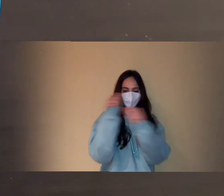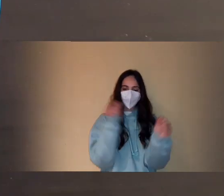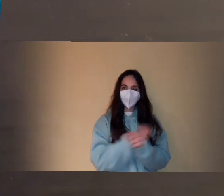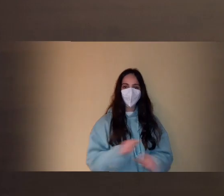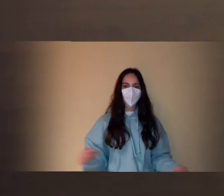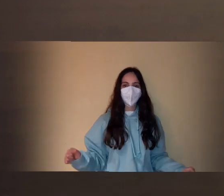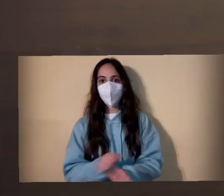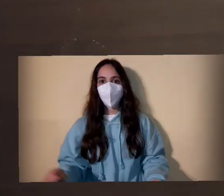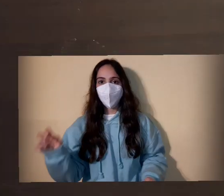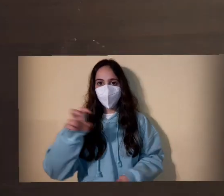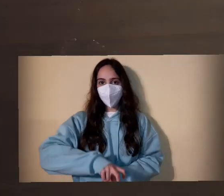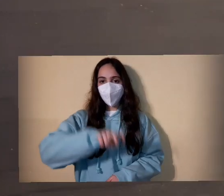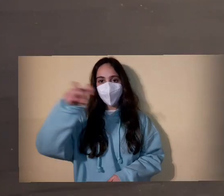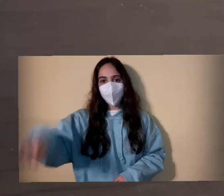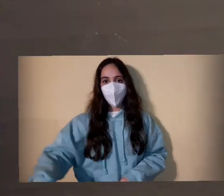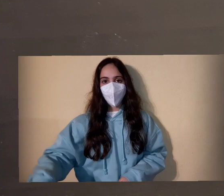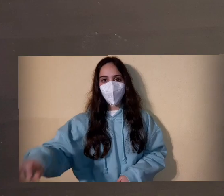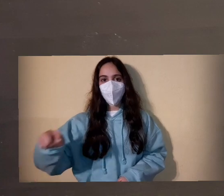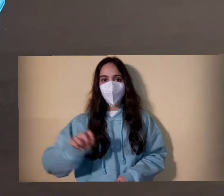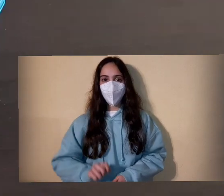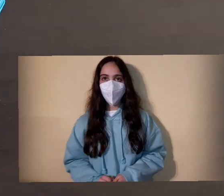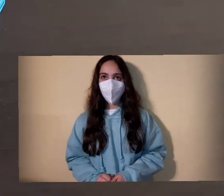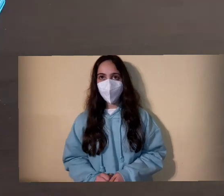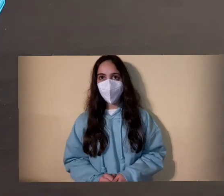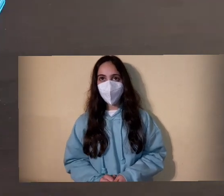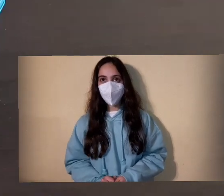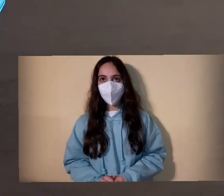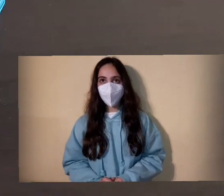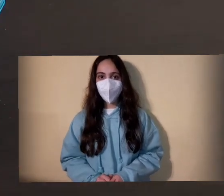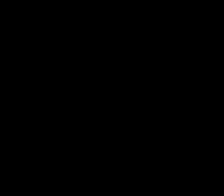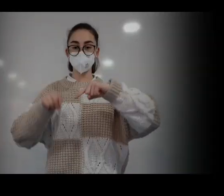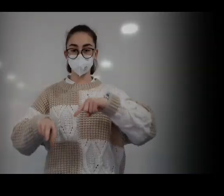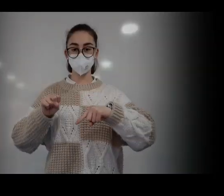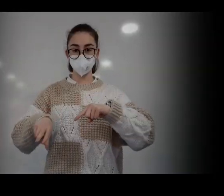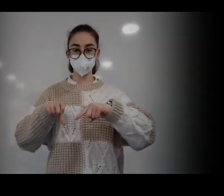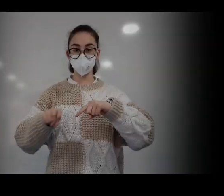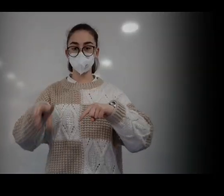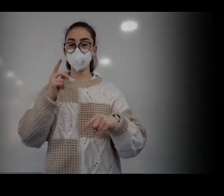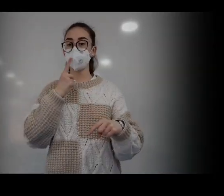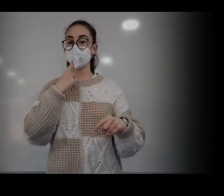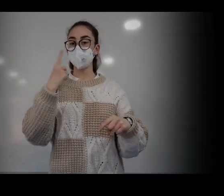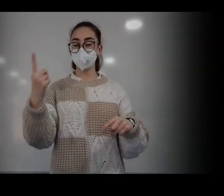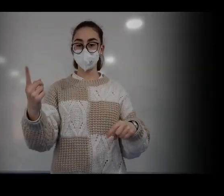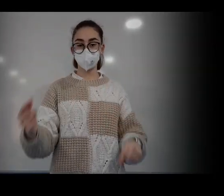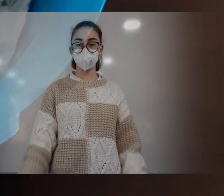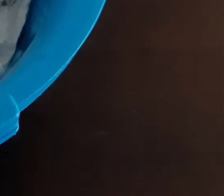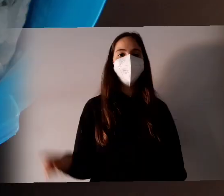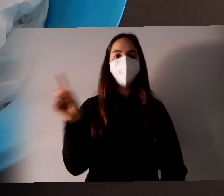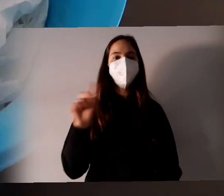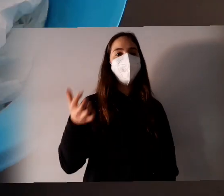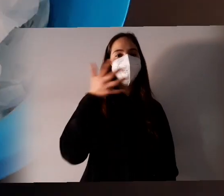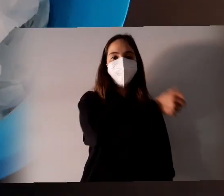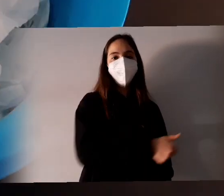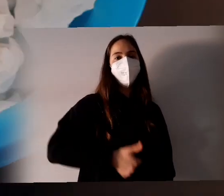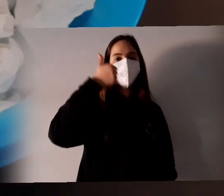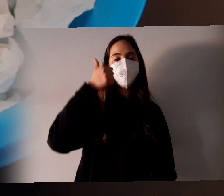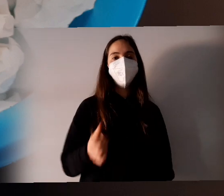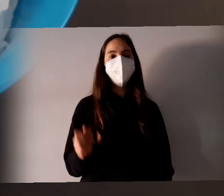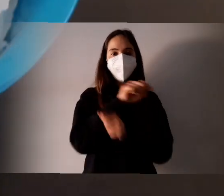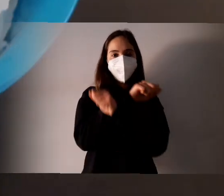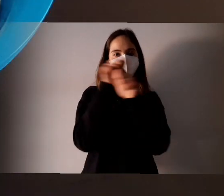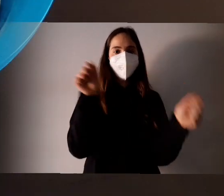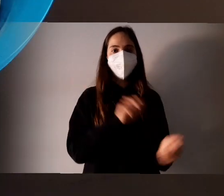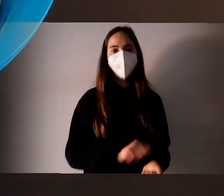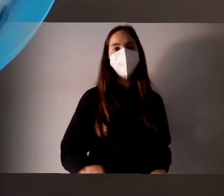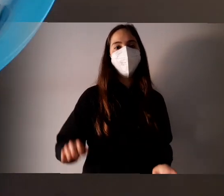cop era més difícil sortir a la superfície i respirar. Una d'elles va dir en veu alta: "No puc més, és